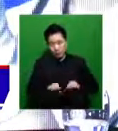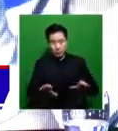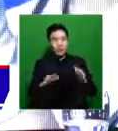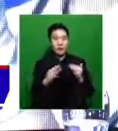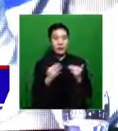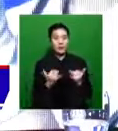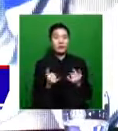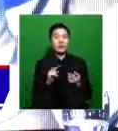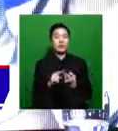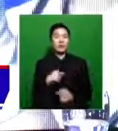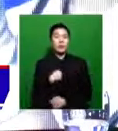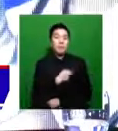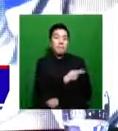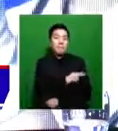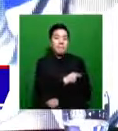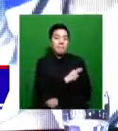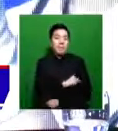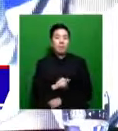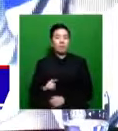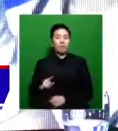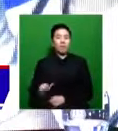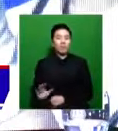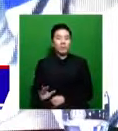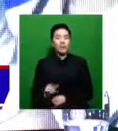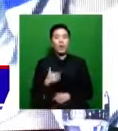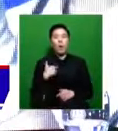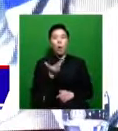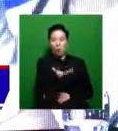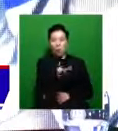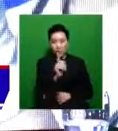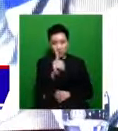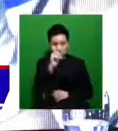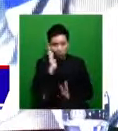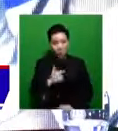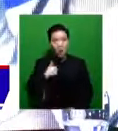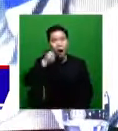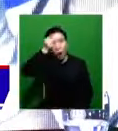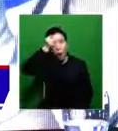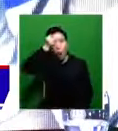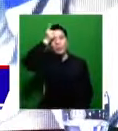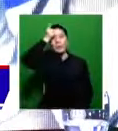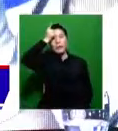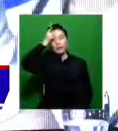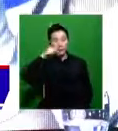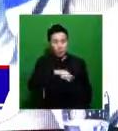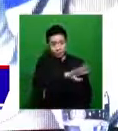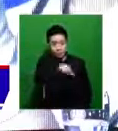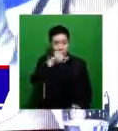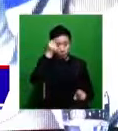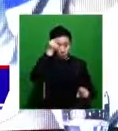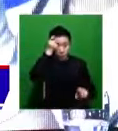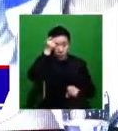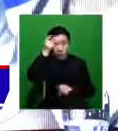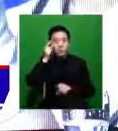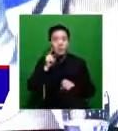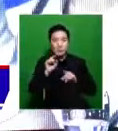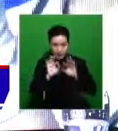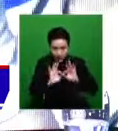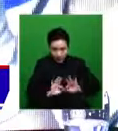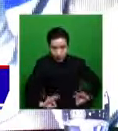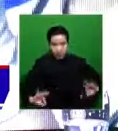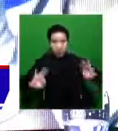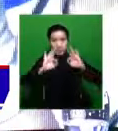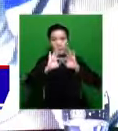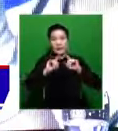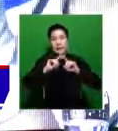เรื่องของแพทย์เป็นเรื่องรองความร่วมมือของพี่น้องประชาชนความเข้าใจของพี่น้องประชาชนเป็นเรื่องที่สำคัญที่สุดซึ่งจะทำให้การ